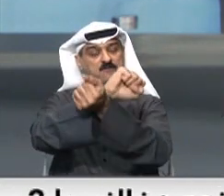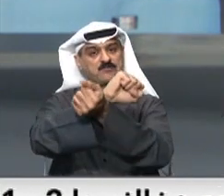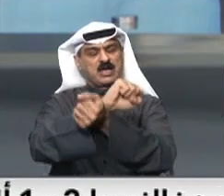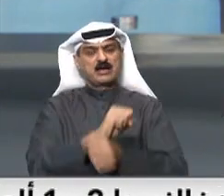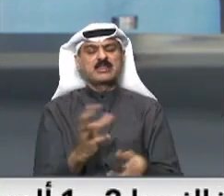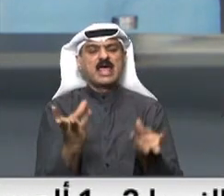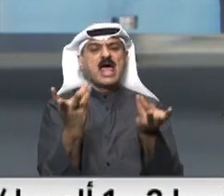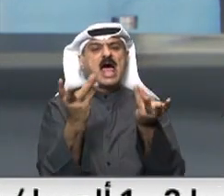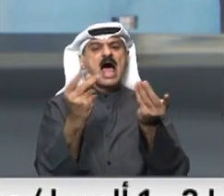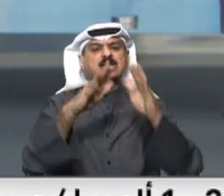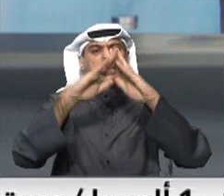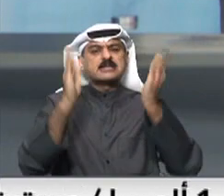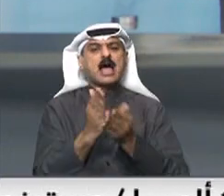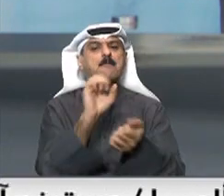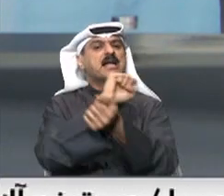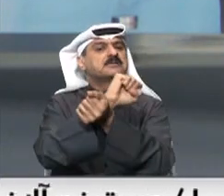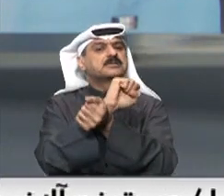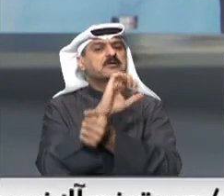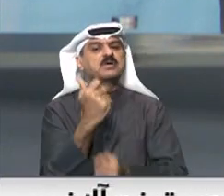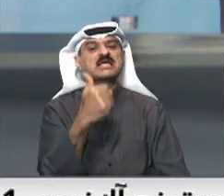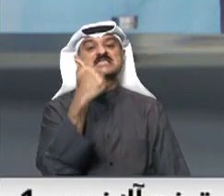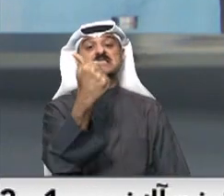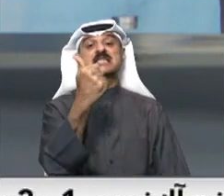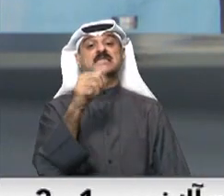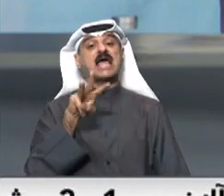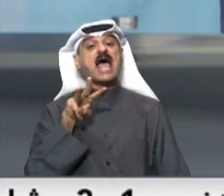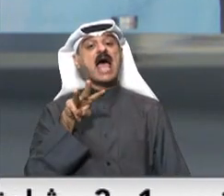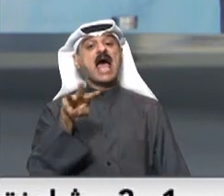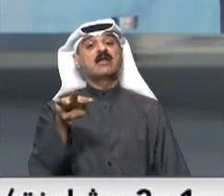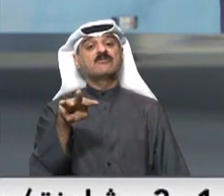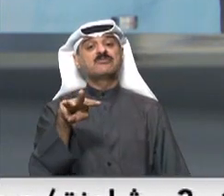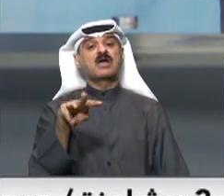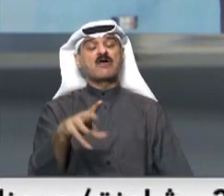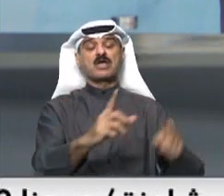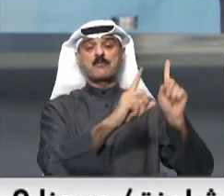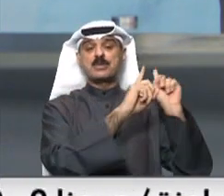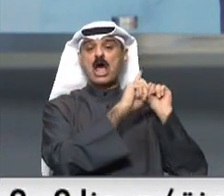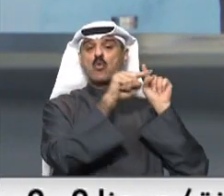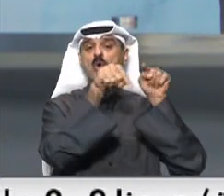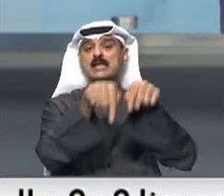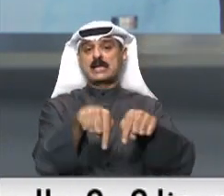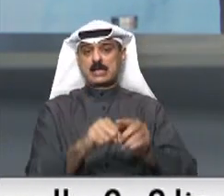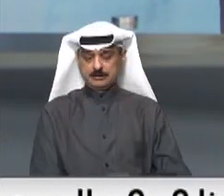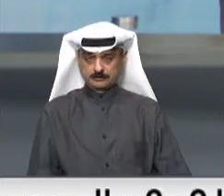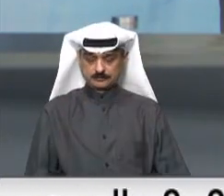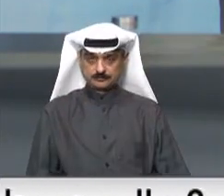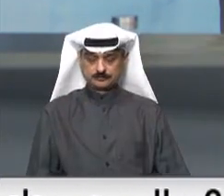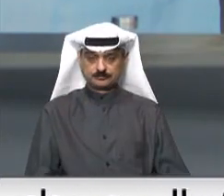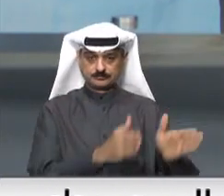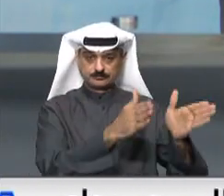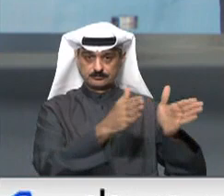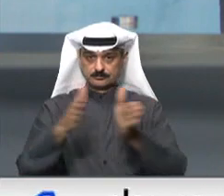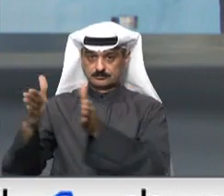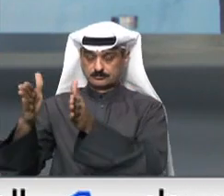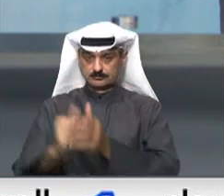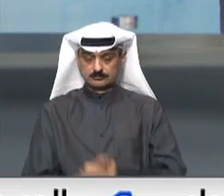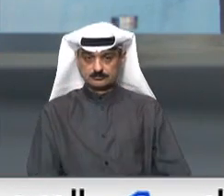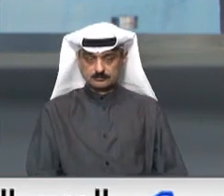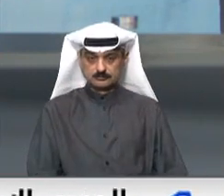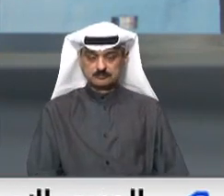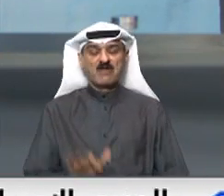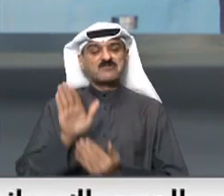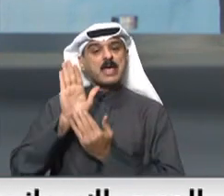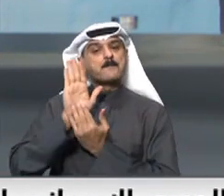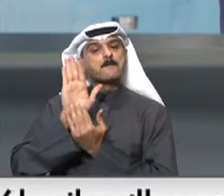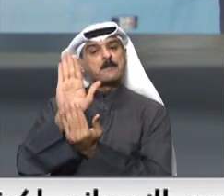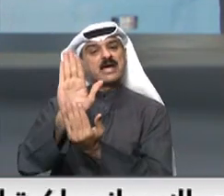عدد المعتقلين إلى أكثر من 6000 منذ بداية الحرب على قطاع غزة. وأضاف النادي في بيان له